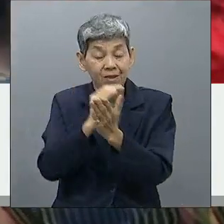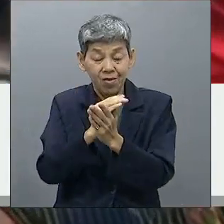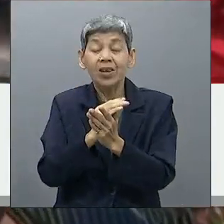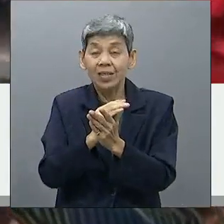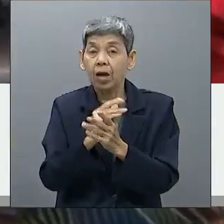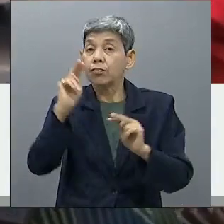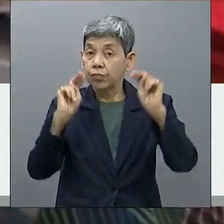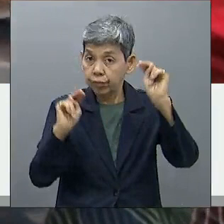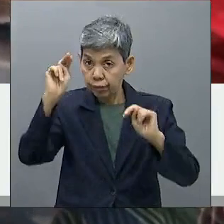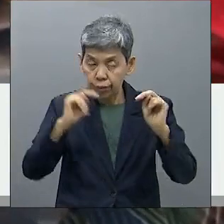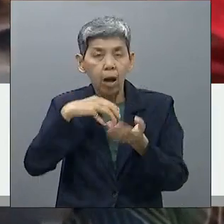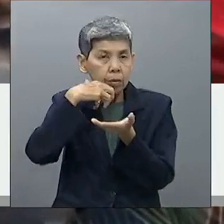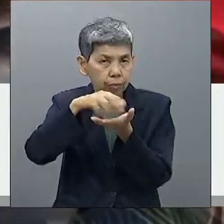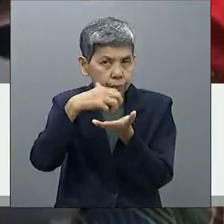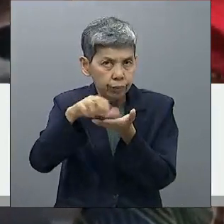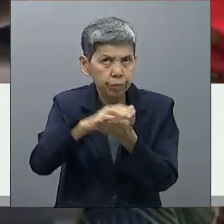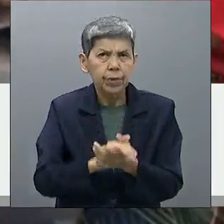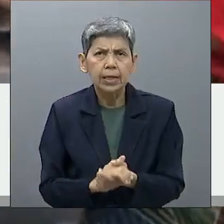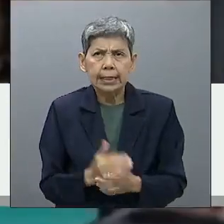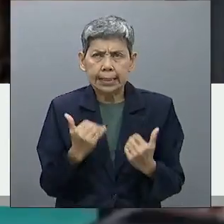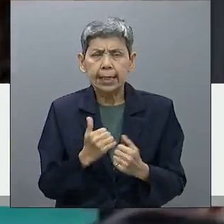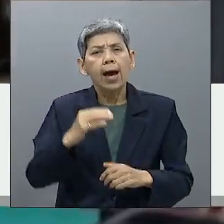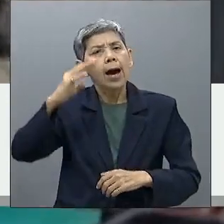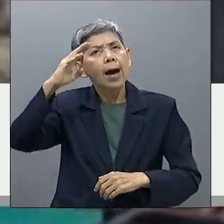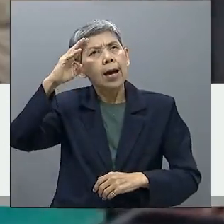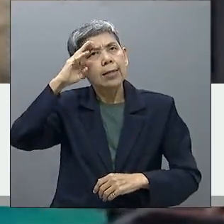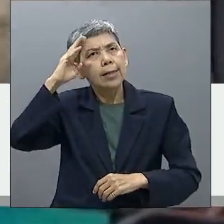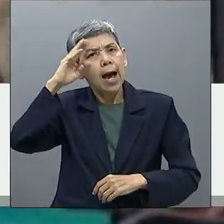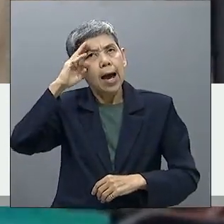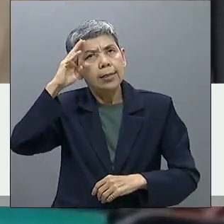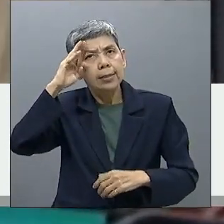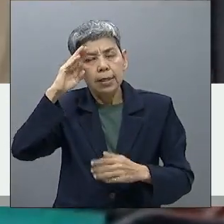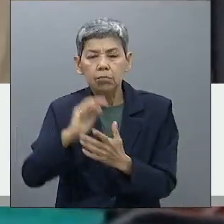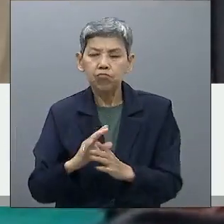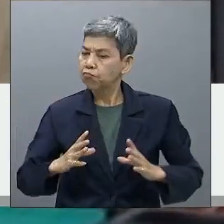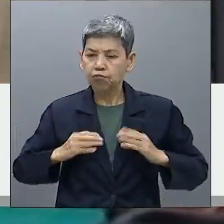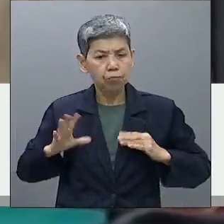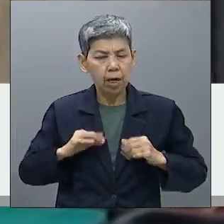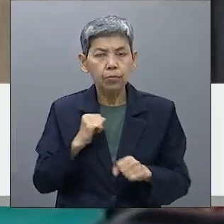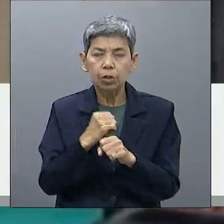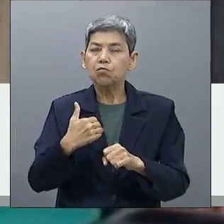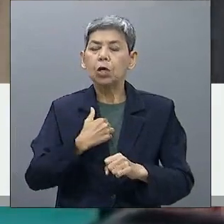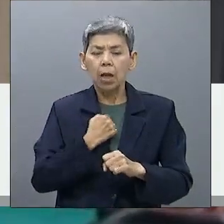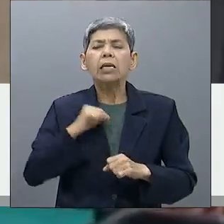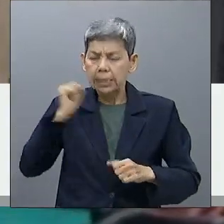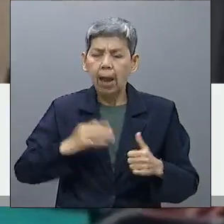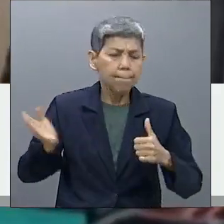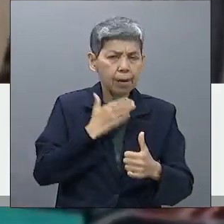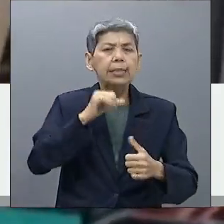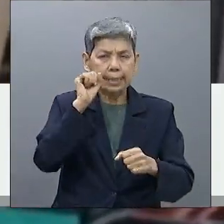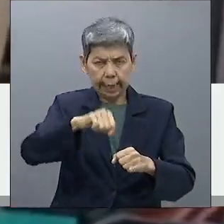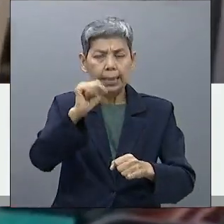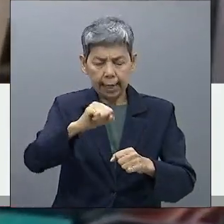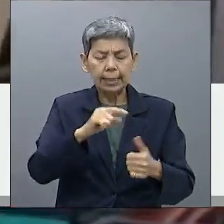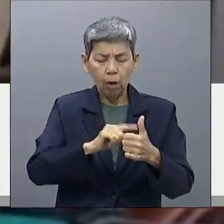ภูธรเมืองนครสวรรค์ระบุว่าเบื้องต้นเรืออากาศเอกจักรวาลให้การภาคเศษยอมรับว่าทำร้ายร่างกายพนักงาน